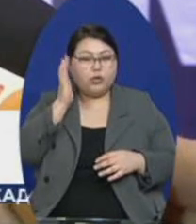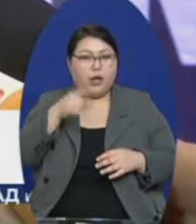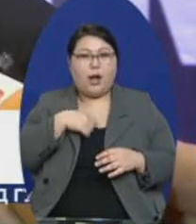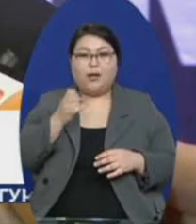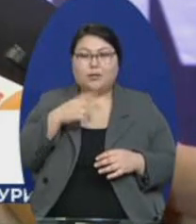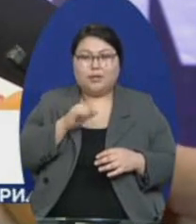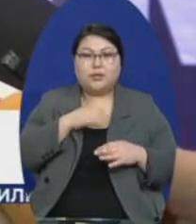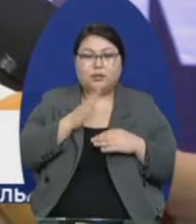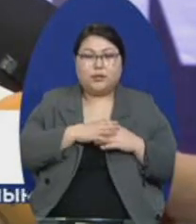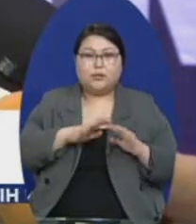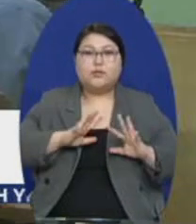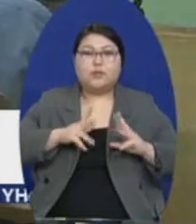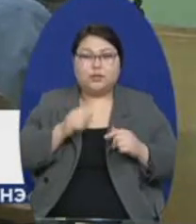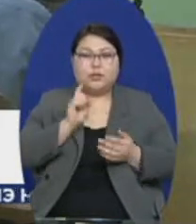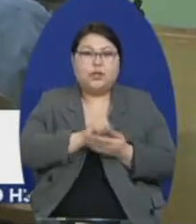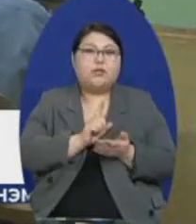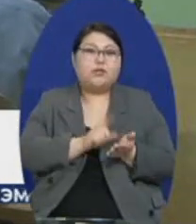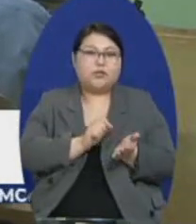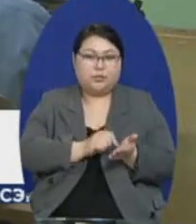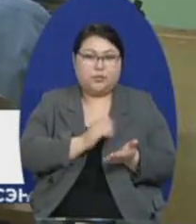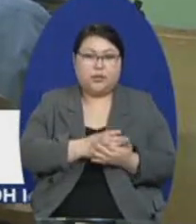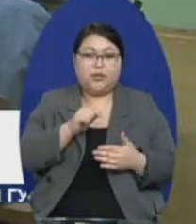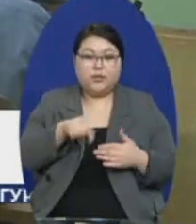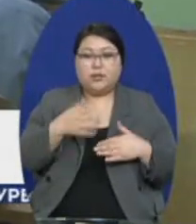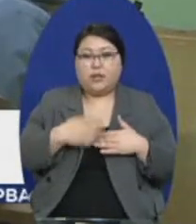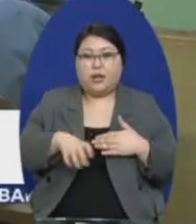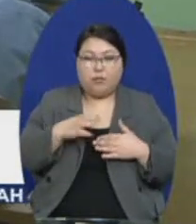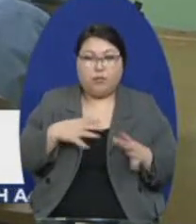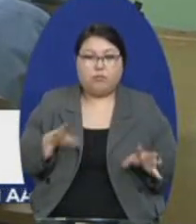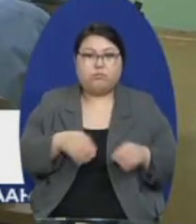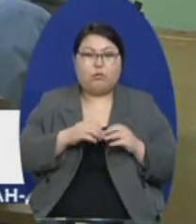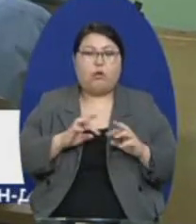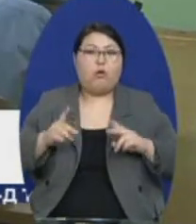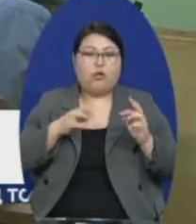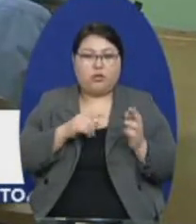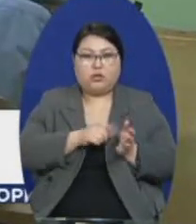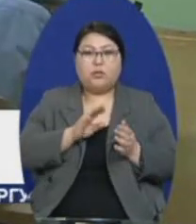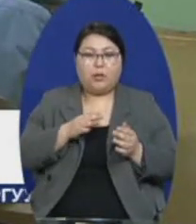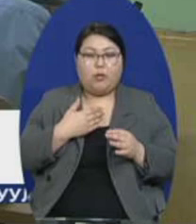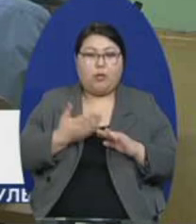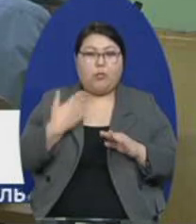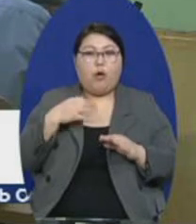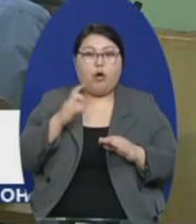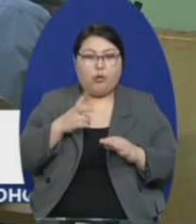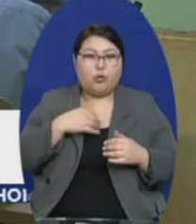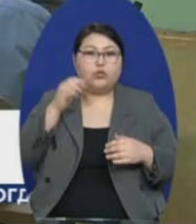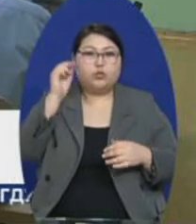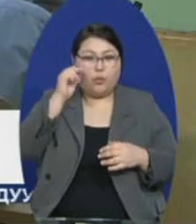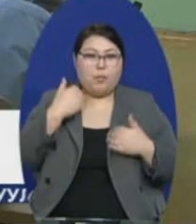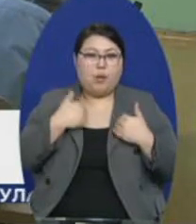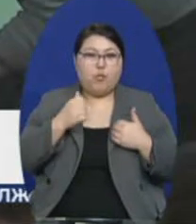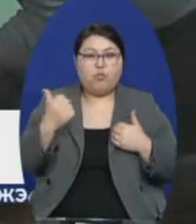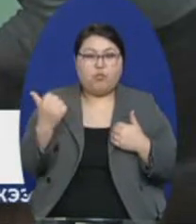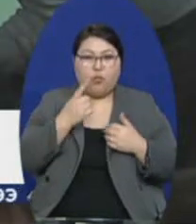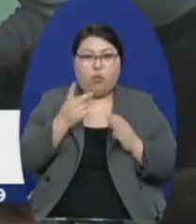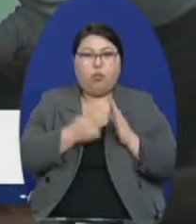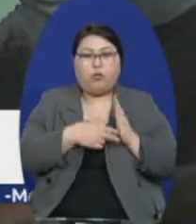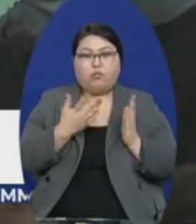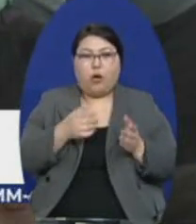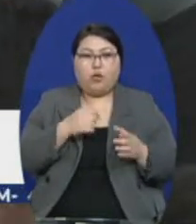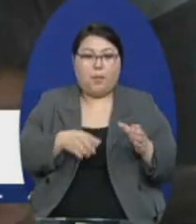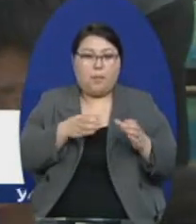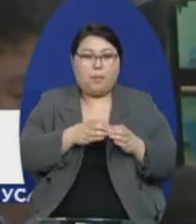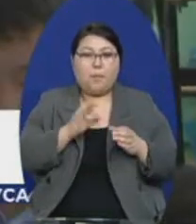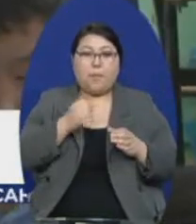зас залруулах юм зайлшгүй шаардлага байна. Энэ салбарт цогц өөрчлөлт хэрэгтэй. Энгийн тулд өнгөрсөн онд сурагч багш нэг бүрийг үнэлсэн. Одоо баг